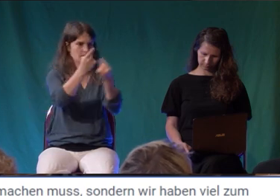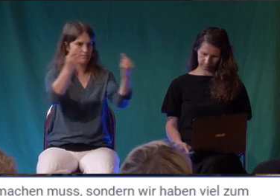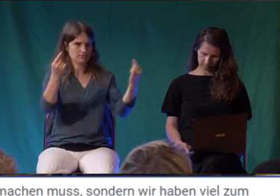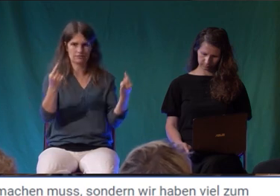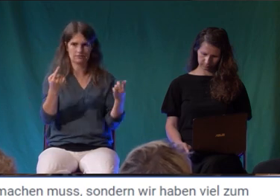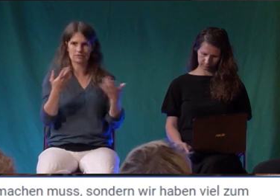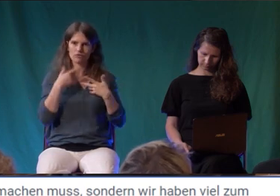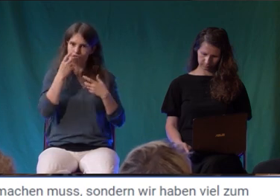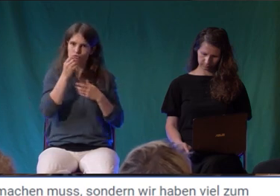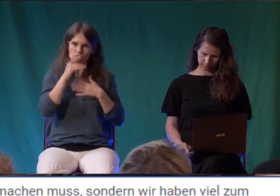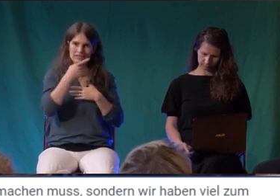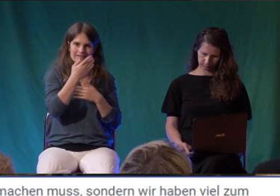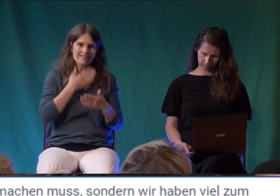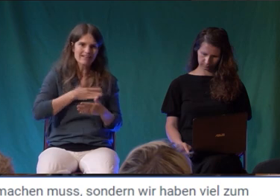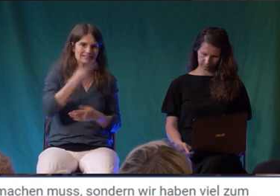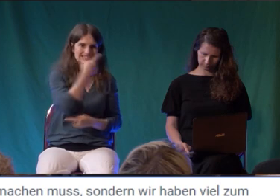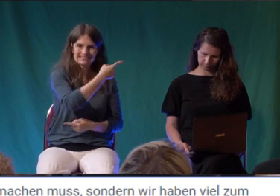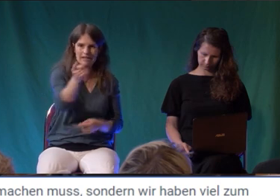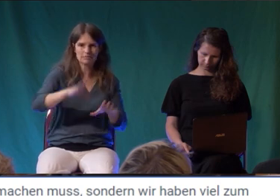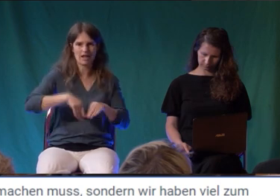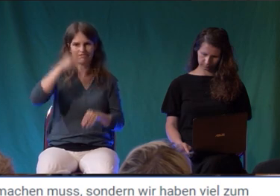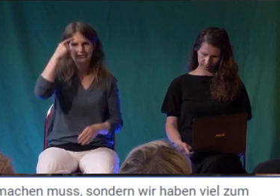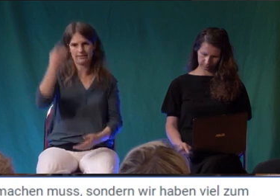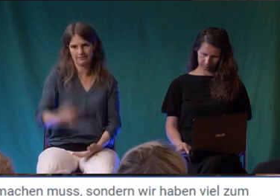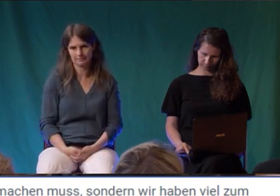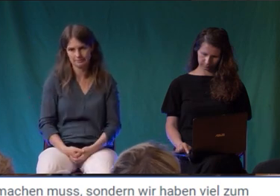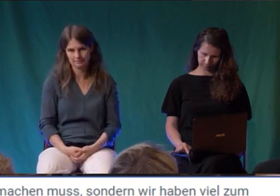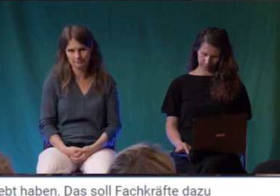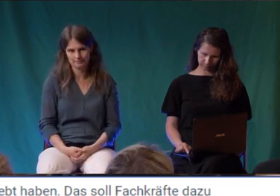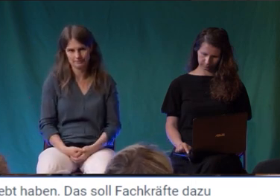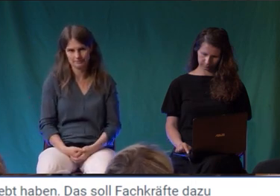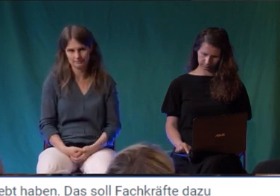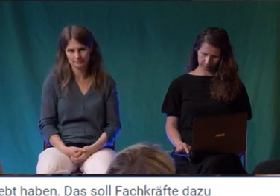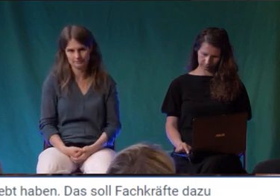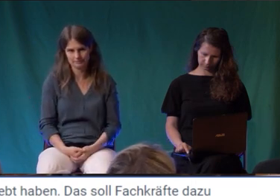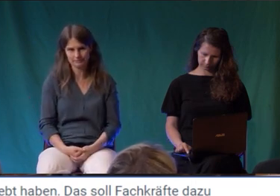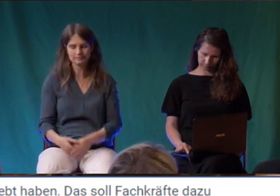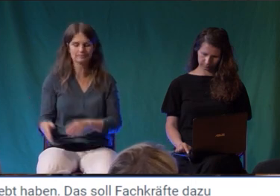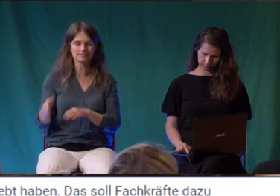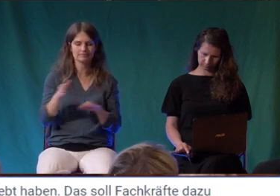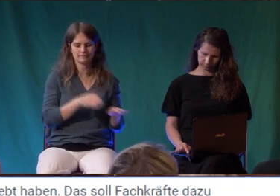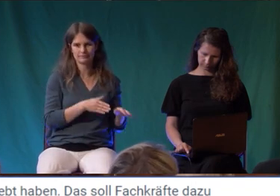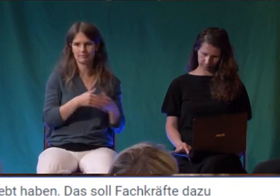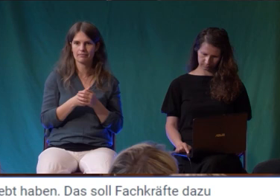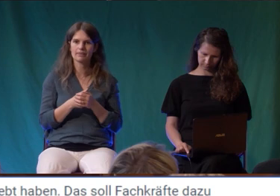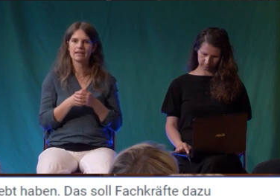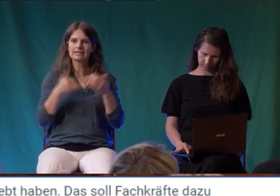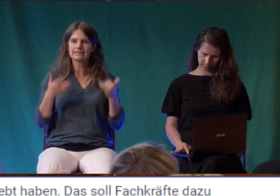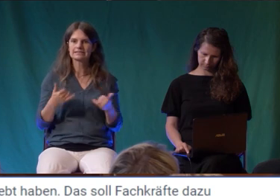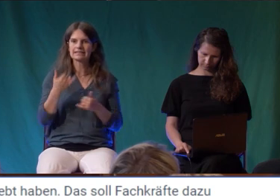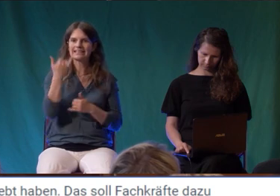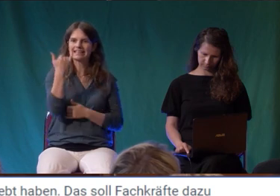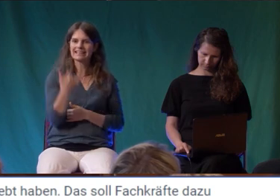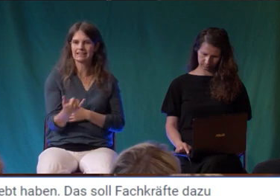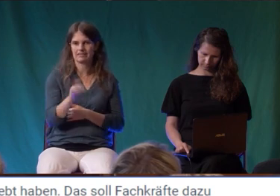zum Nachdenken zur Verfügung stellen so jetzt du da perfekt zu der Sichtweise der Kinder wie gesagt